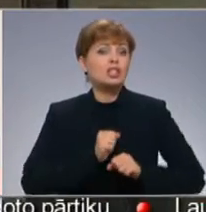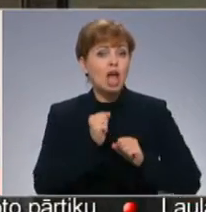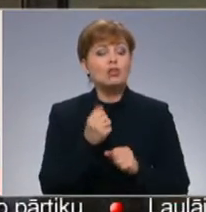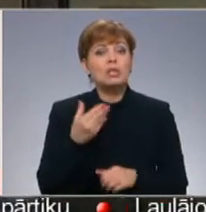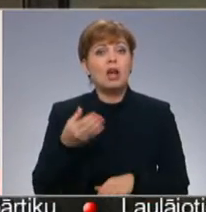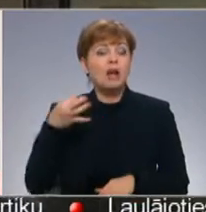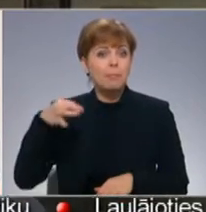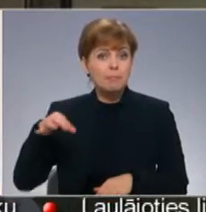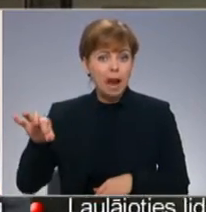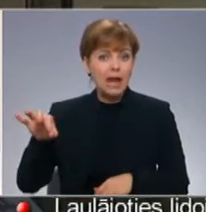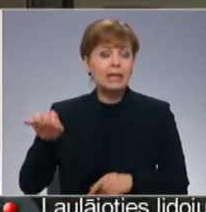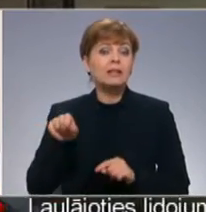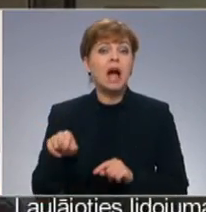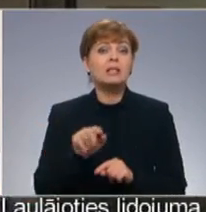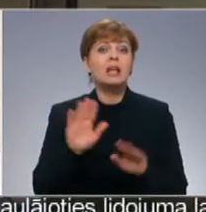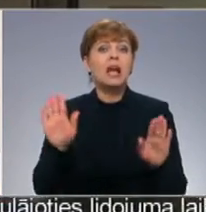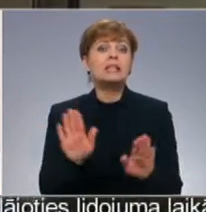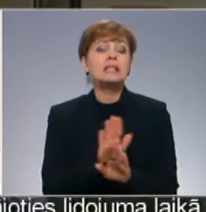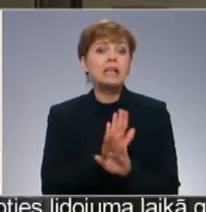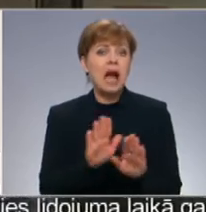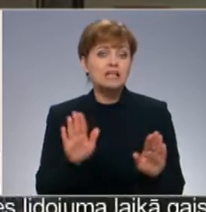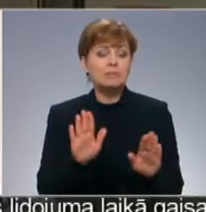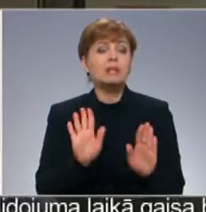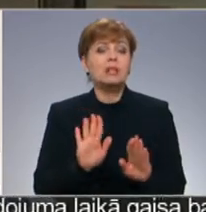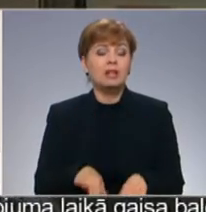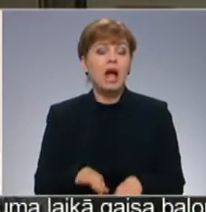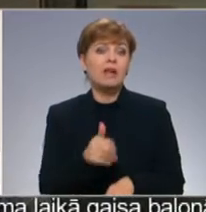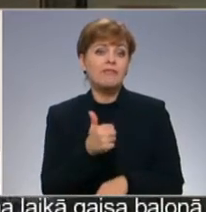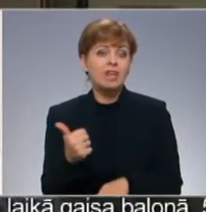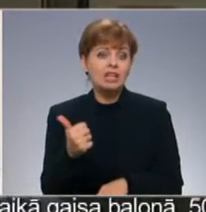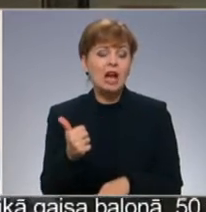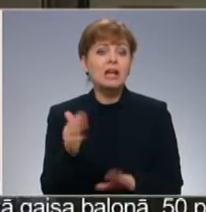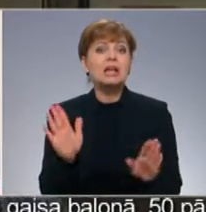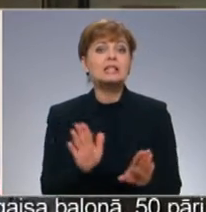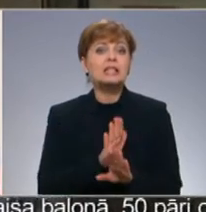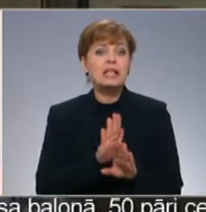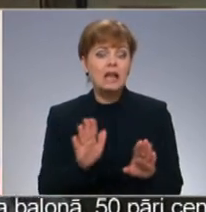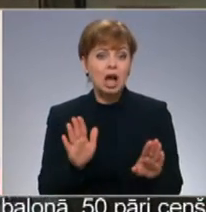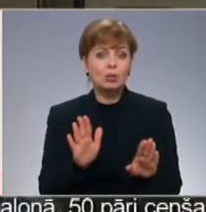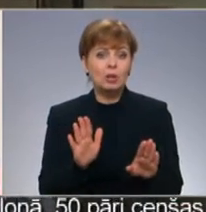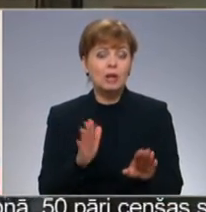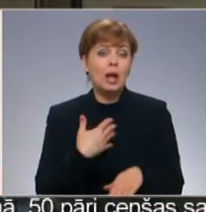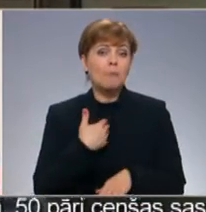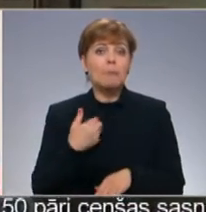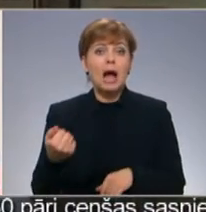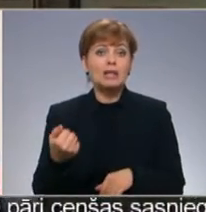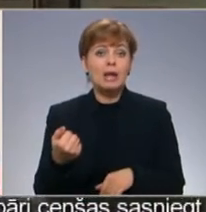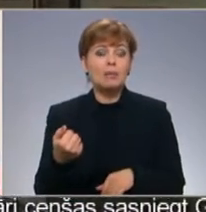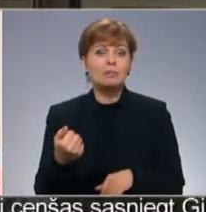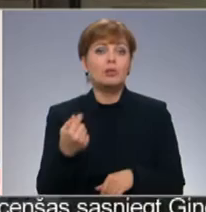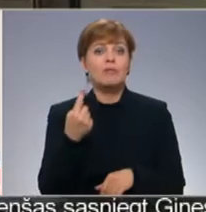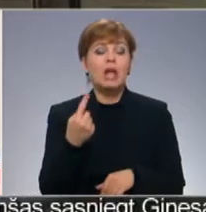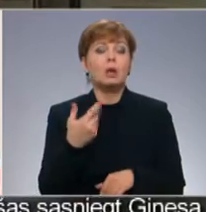vismaz tās dziesmas, ko dzieta, lai viņa dziedātu. Un, jā, viņa arī paņēmusi vienu manu burtnīcu